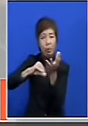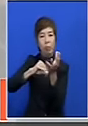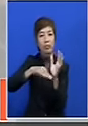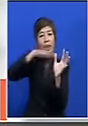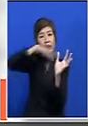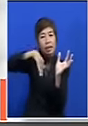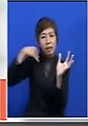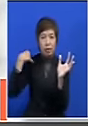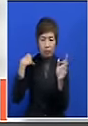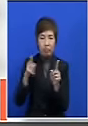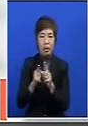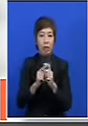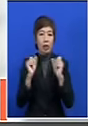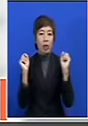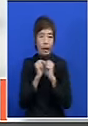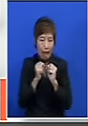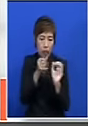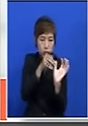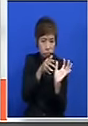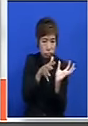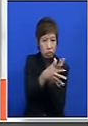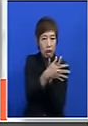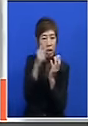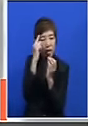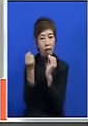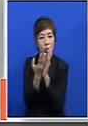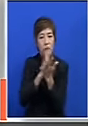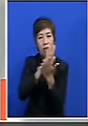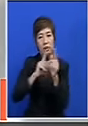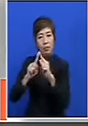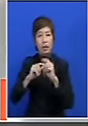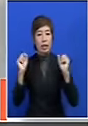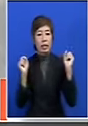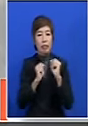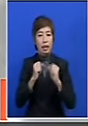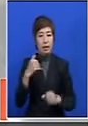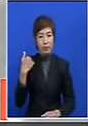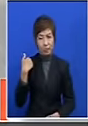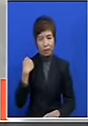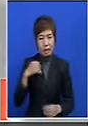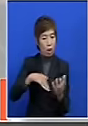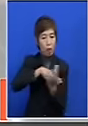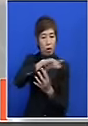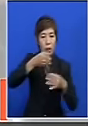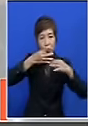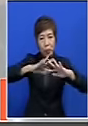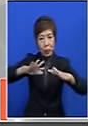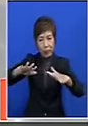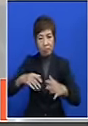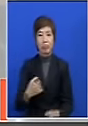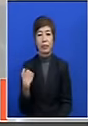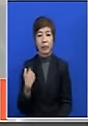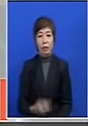างใต้พาอากาศที่หนาวเย็นลงมาในพื้นที่ด้วยทำให้เกิดอากาศที่หนาวเย็นปกคลุมไปทั่วพื้นที่โดยรอบของมหาสมุทรอาร์กติก